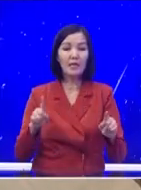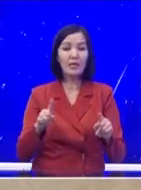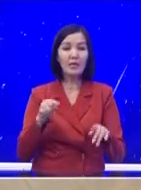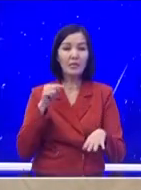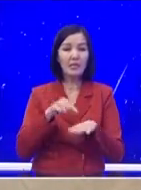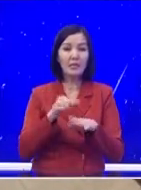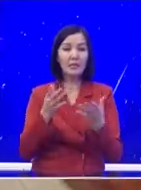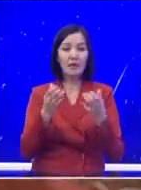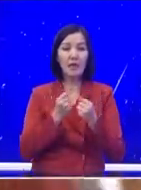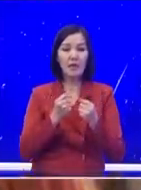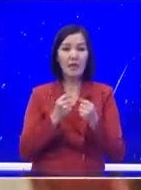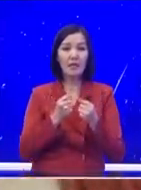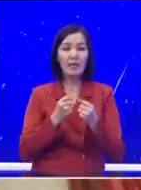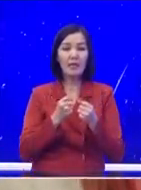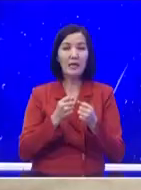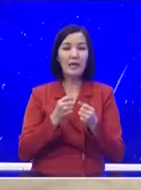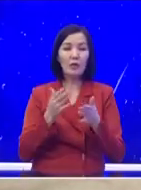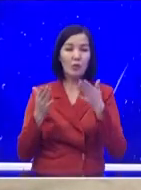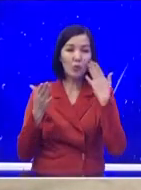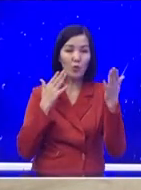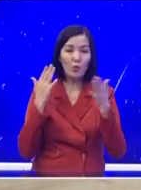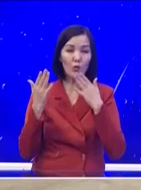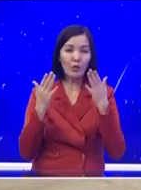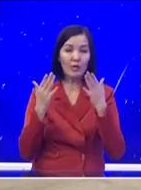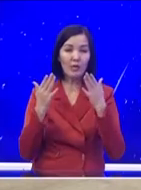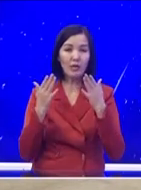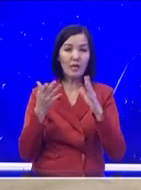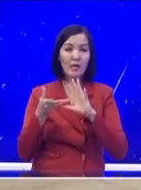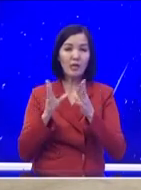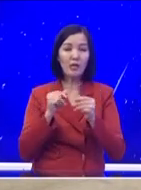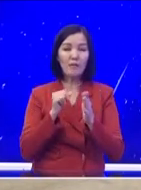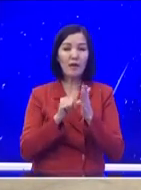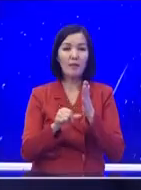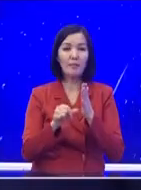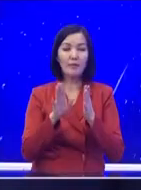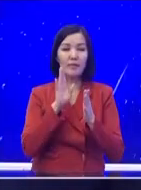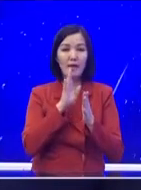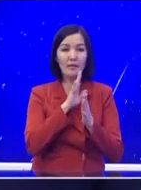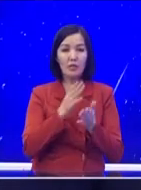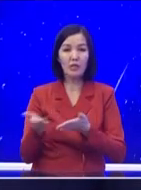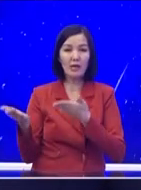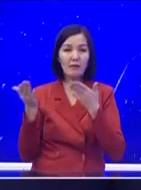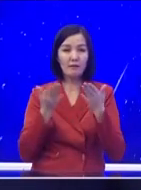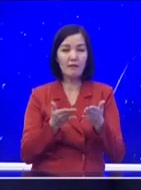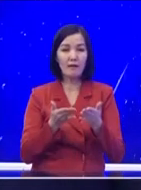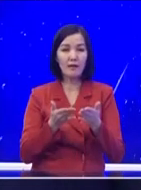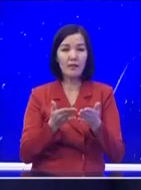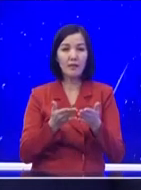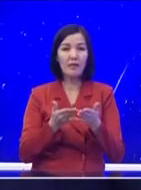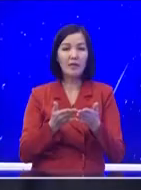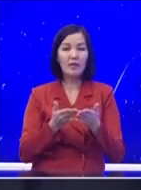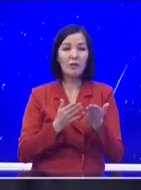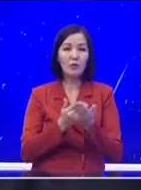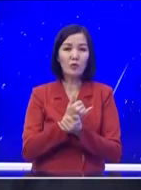нұрға бөленген жандар осылайша бір сәт көңіл көтерді. Жалпы шараға 60-қа жуық ана шақыртылған. Олар орталық тарапынан